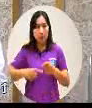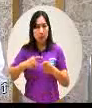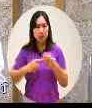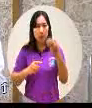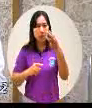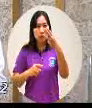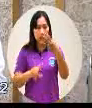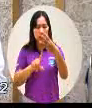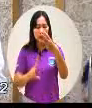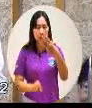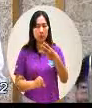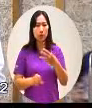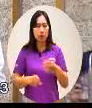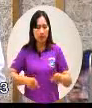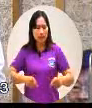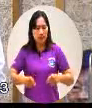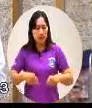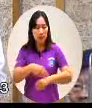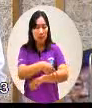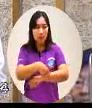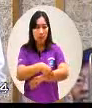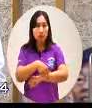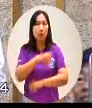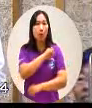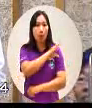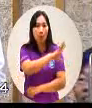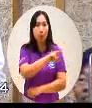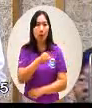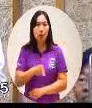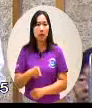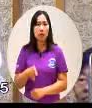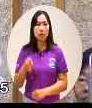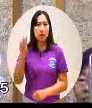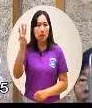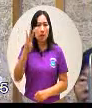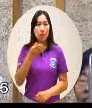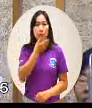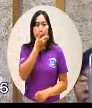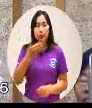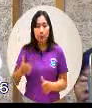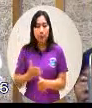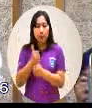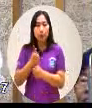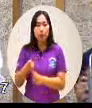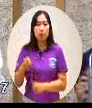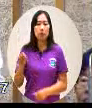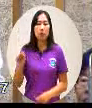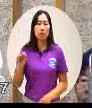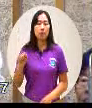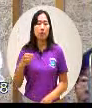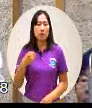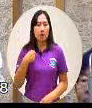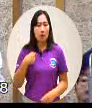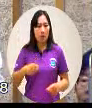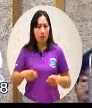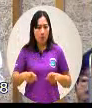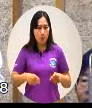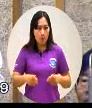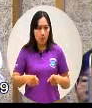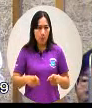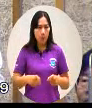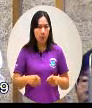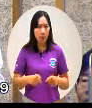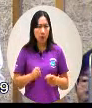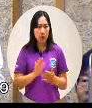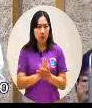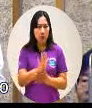迄、那个，因为这不属于迄个区牌，所以水利署无多，所以阮即马讲我设计完成先，我要加迄个内政部营建署